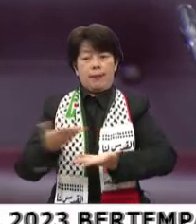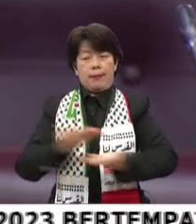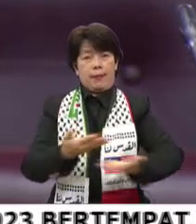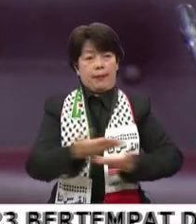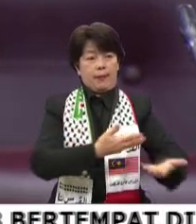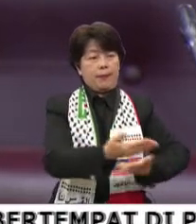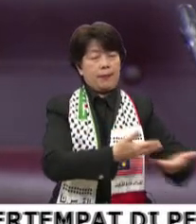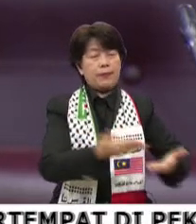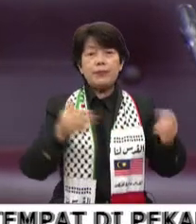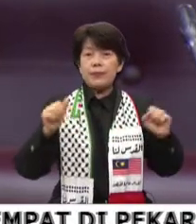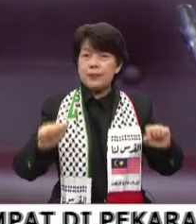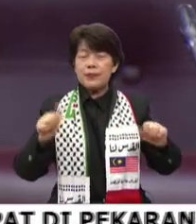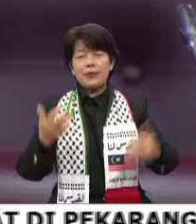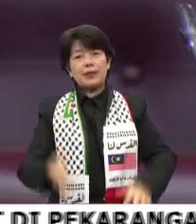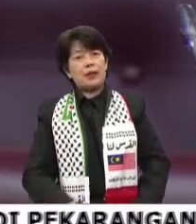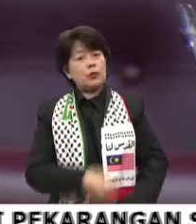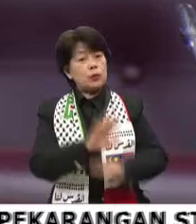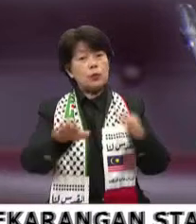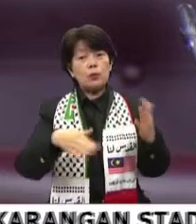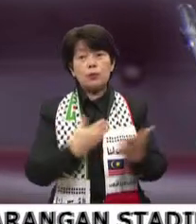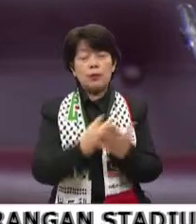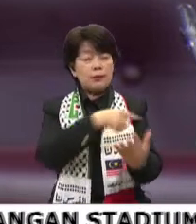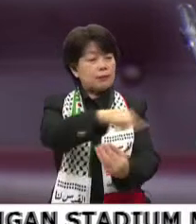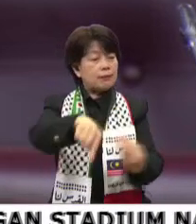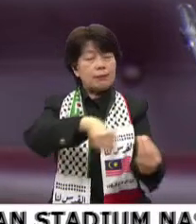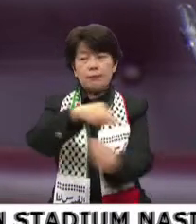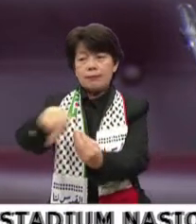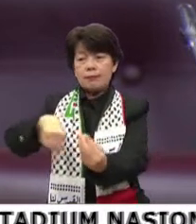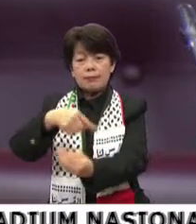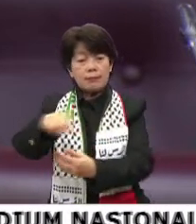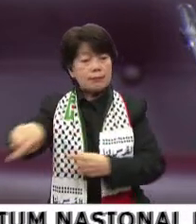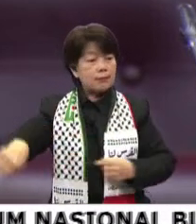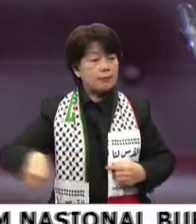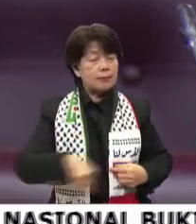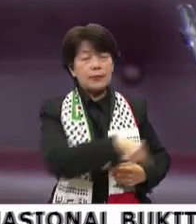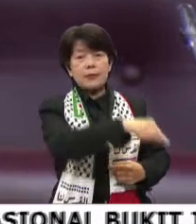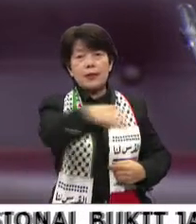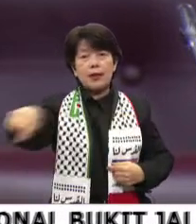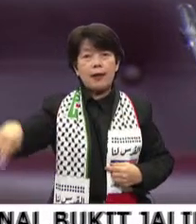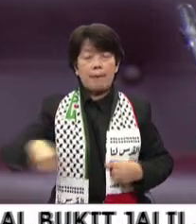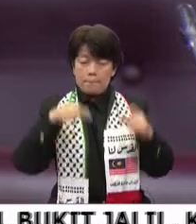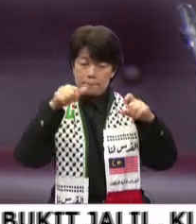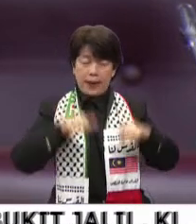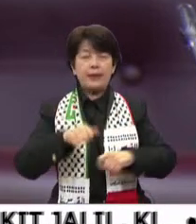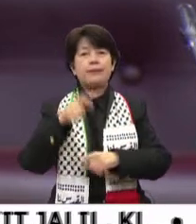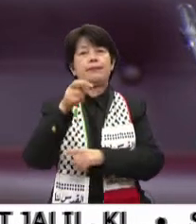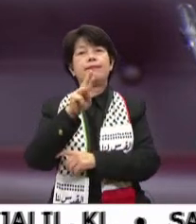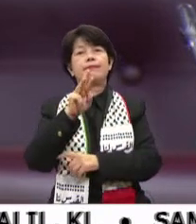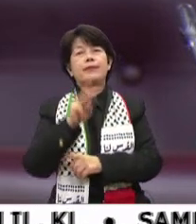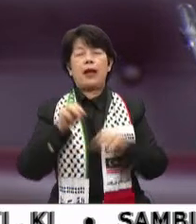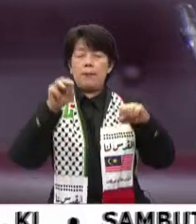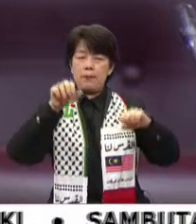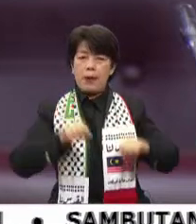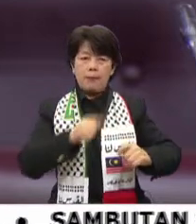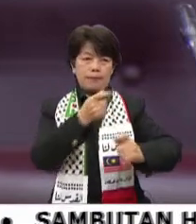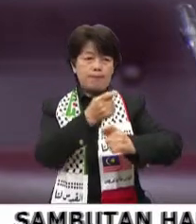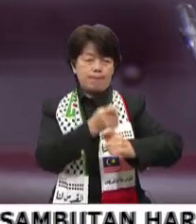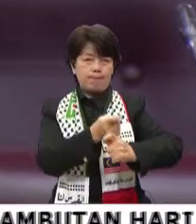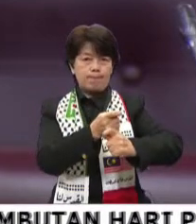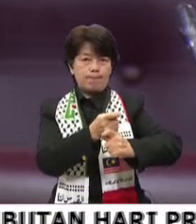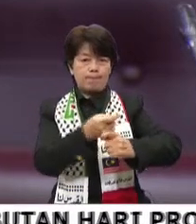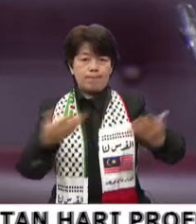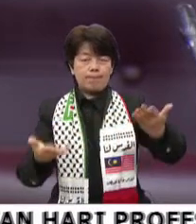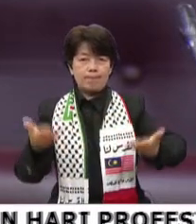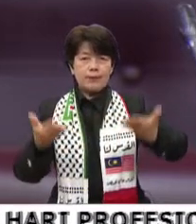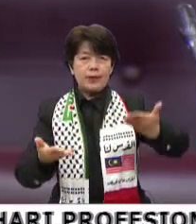mudah-mudahan semua kaedah-kaedah ini akan menyebabkan satu masa nanti Ringgit kita akan dapat mengukuh dibanding dengan us